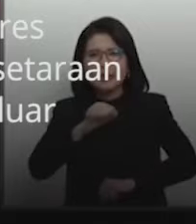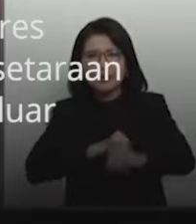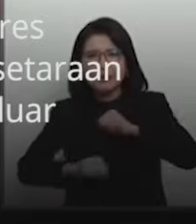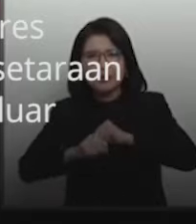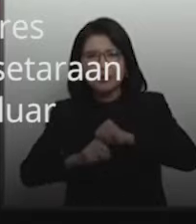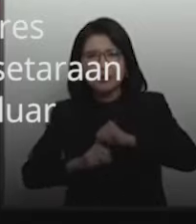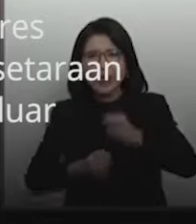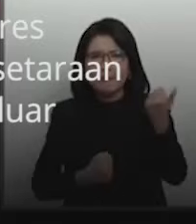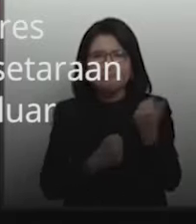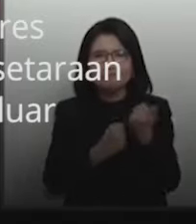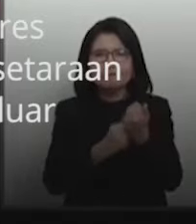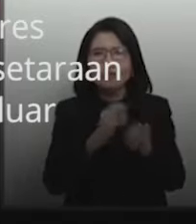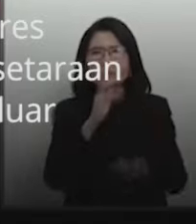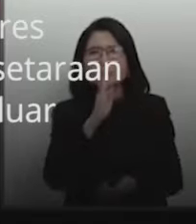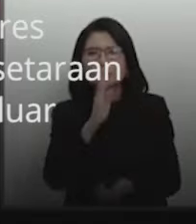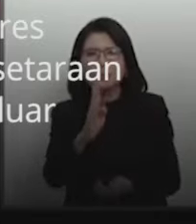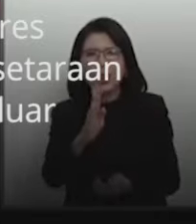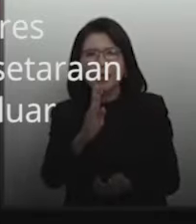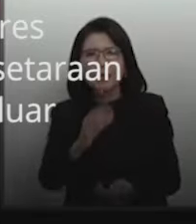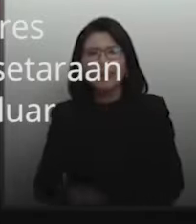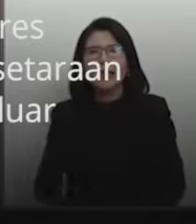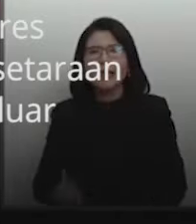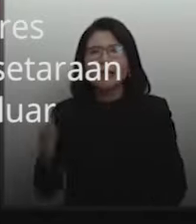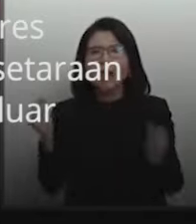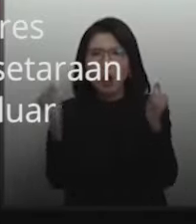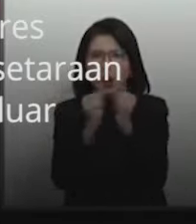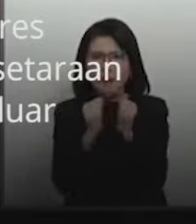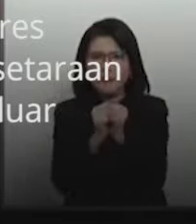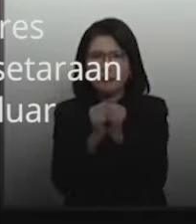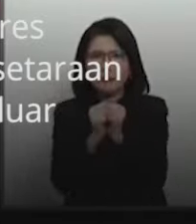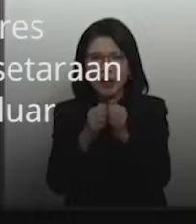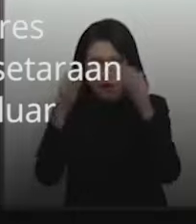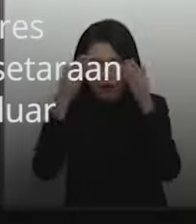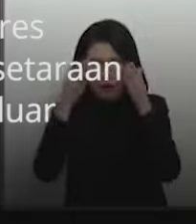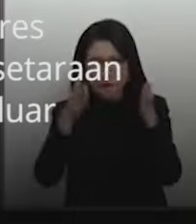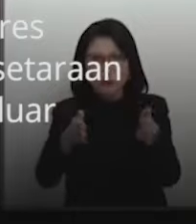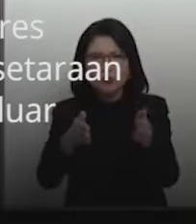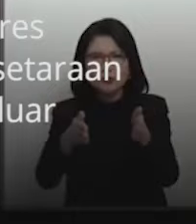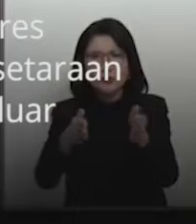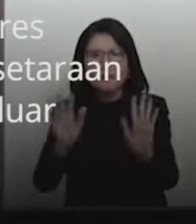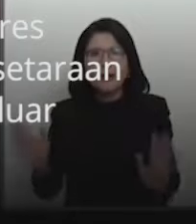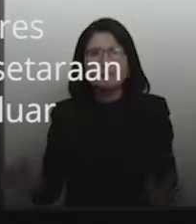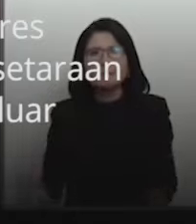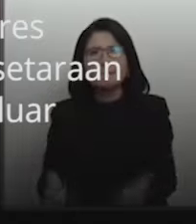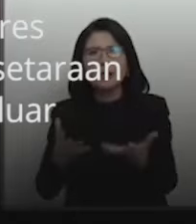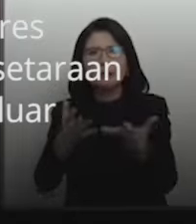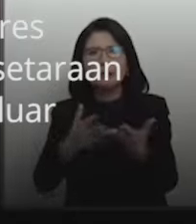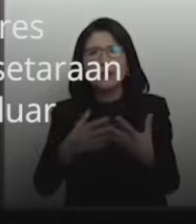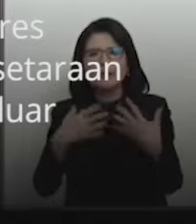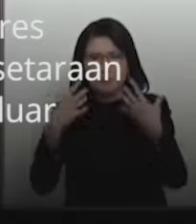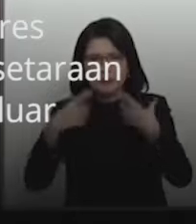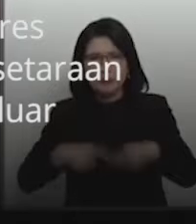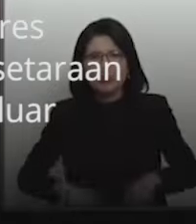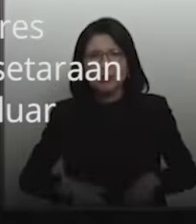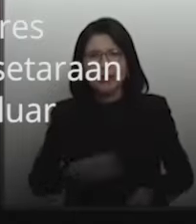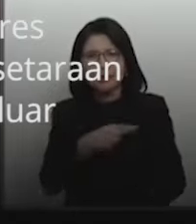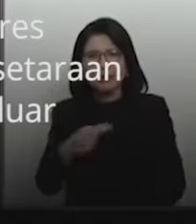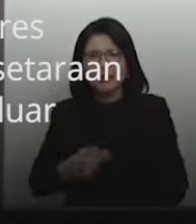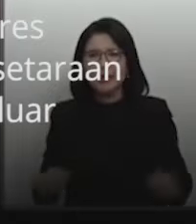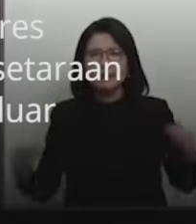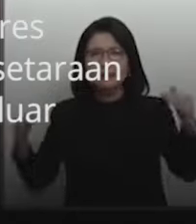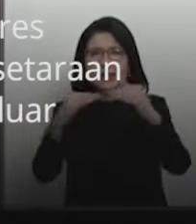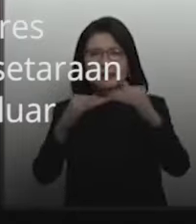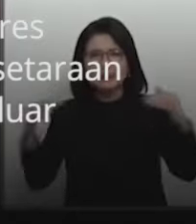dan kearifan ini komitmen kami fokus pada pembangunan manusia Indonesia menghadirkan kesetaraan